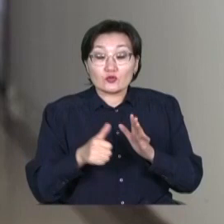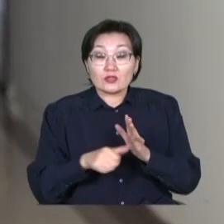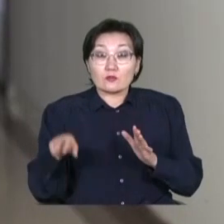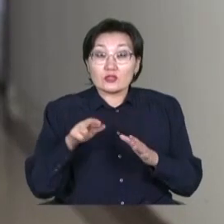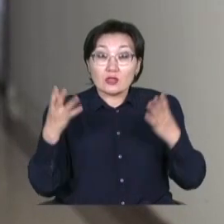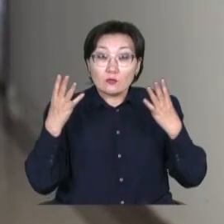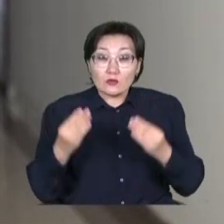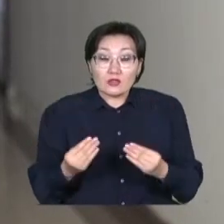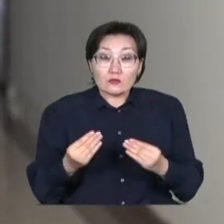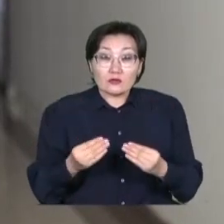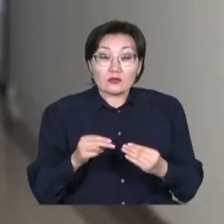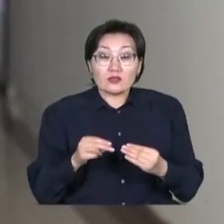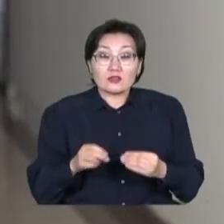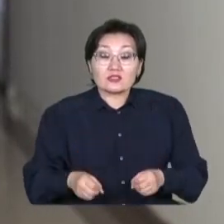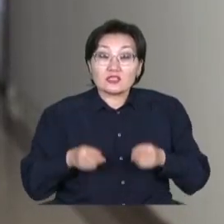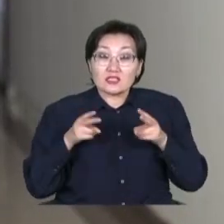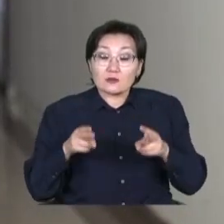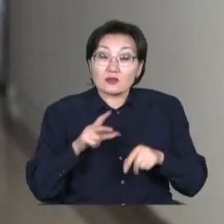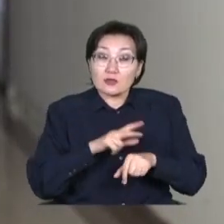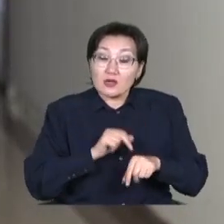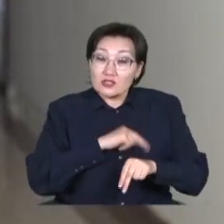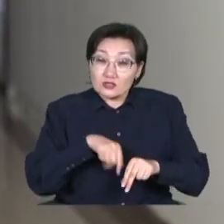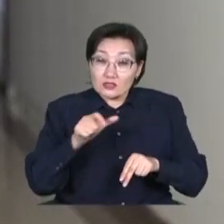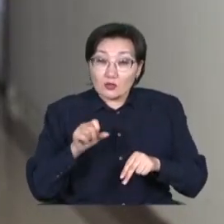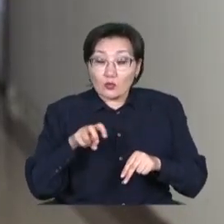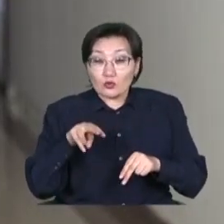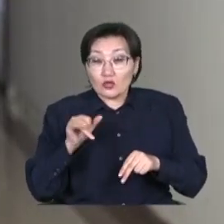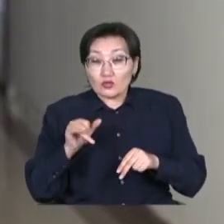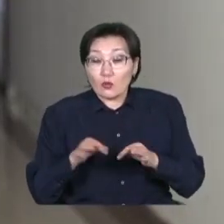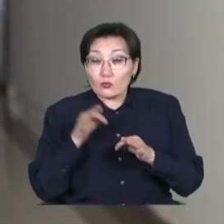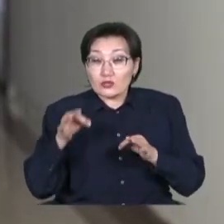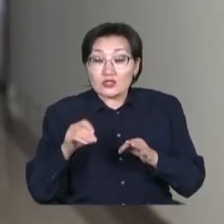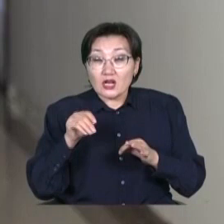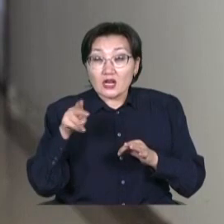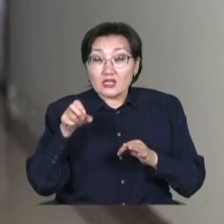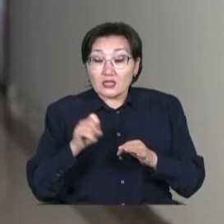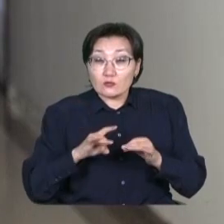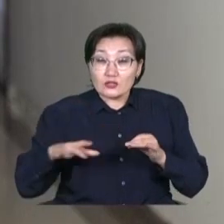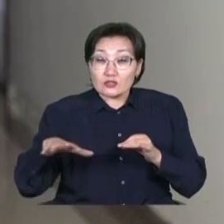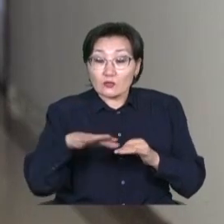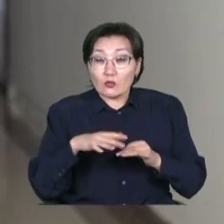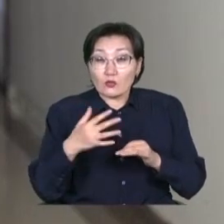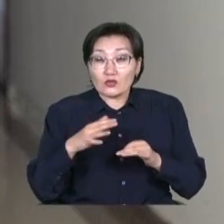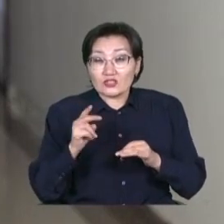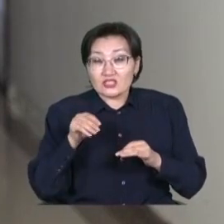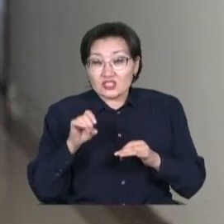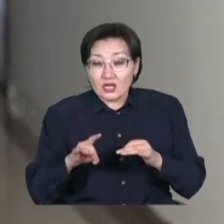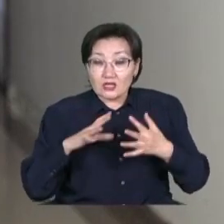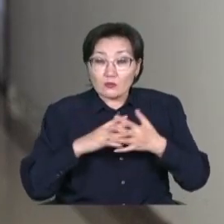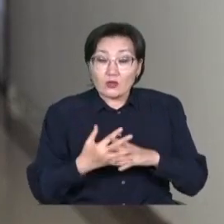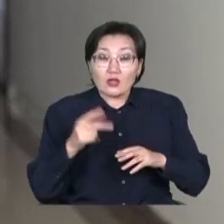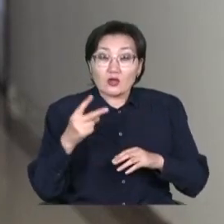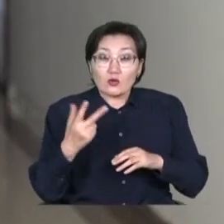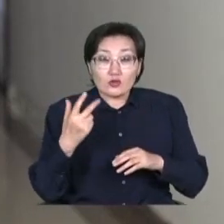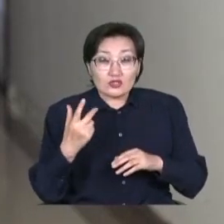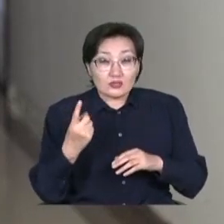қаңтарында криминалдық полиция қызметкерлері Ұлытау облысы Жаңарқа ауданының аумағында Қызылжар кентінің 31 жастан 35